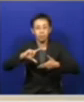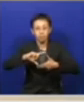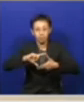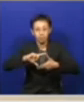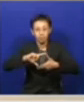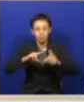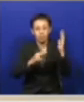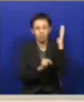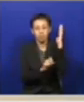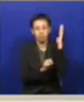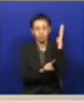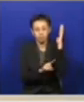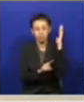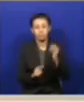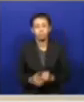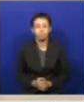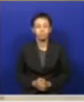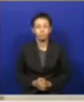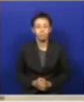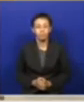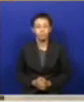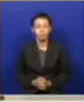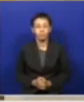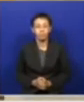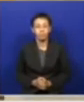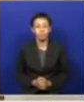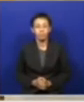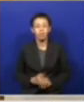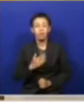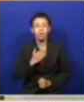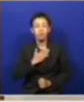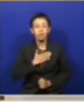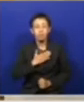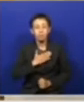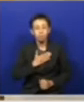ศรีธรรมราชครับขออนุญาตเพื่อจะแสดงความเห็นเกี่ยวกับ